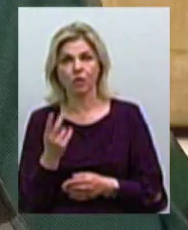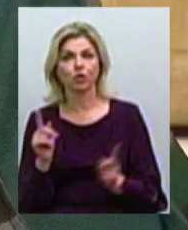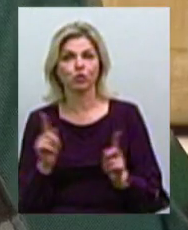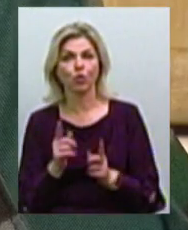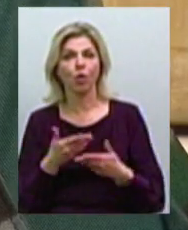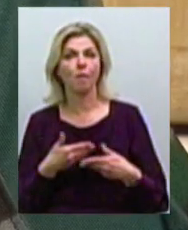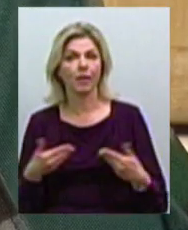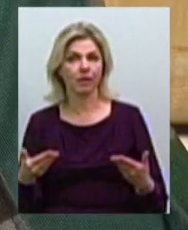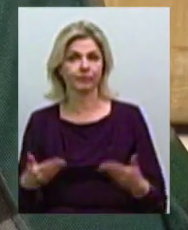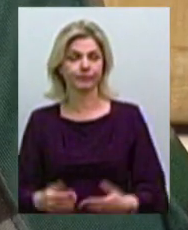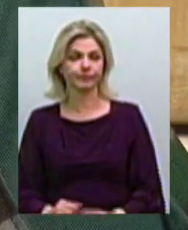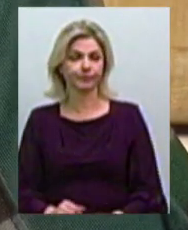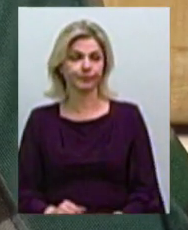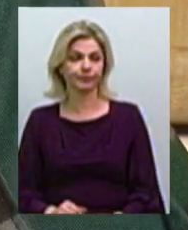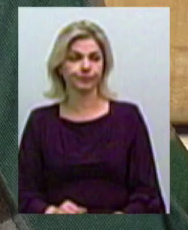ми